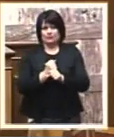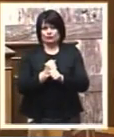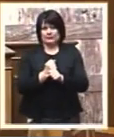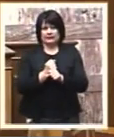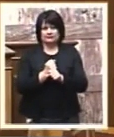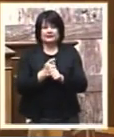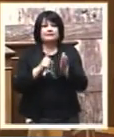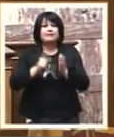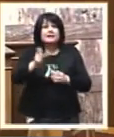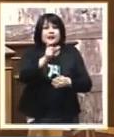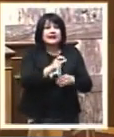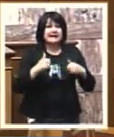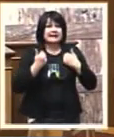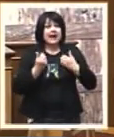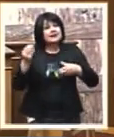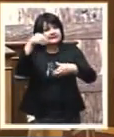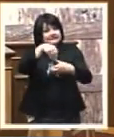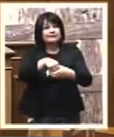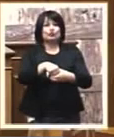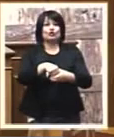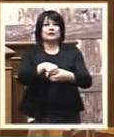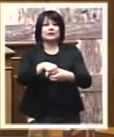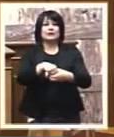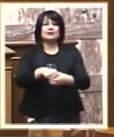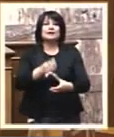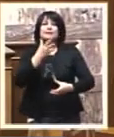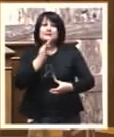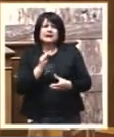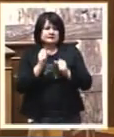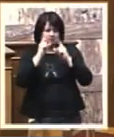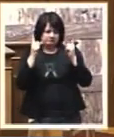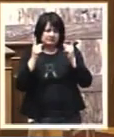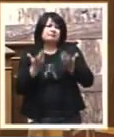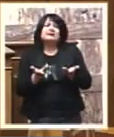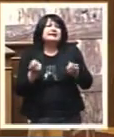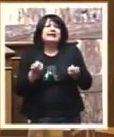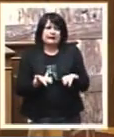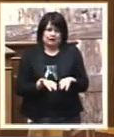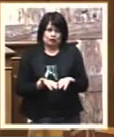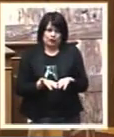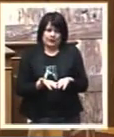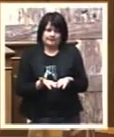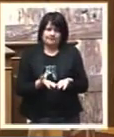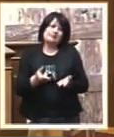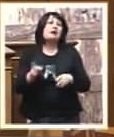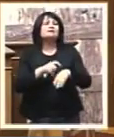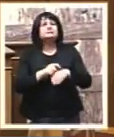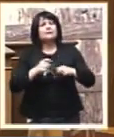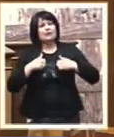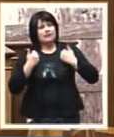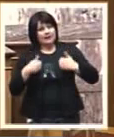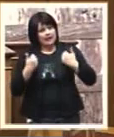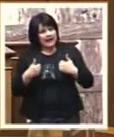ζωντανή συμμετοχή των νέων, ώστε να πάψουμε να ζούμε το παράδοξο, γιατί είναι παράδοξο, η σημερινή γενιά να